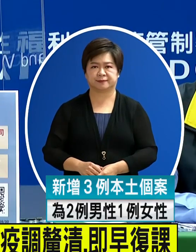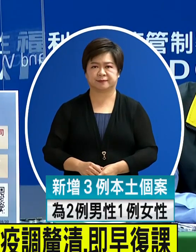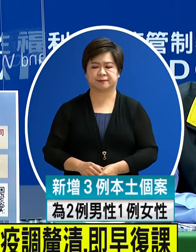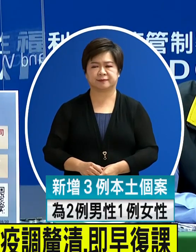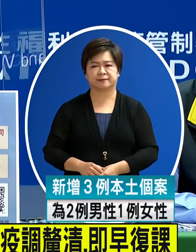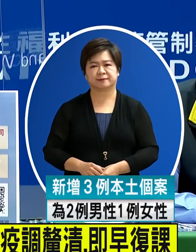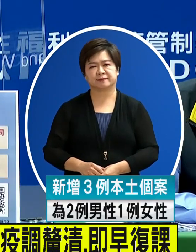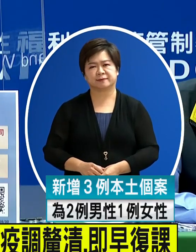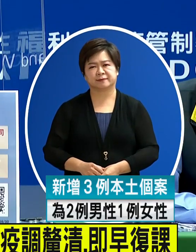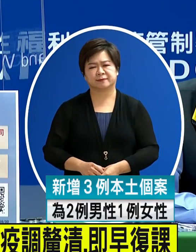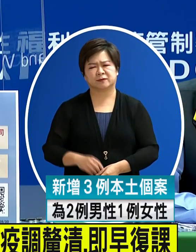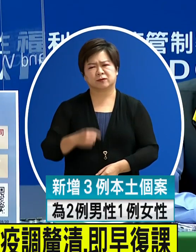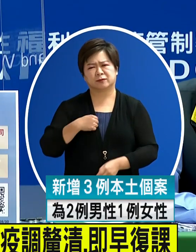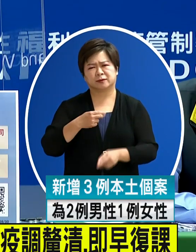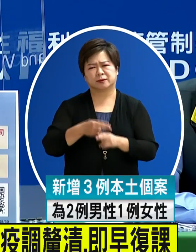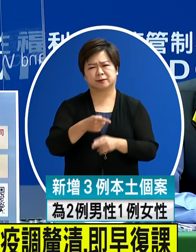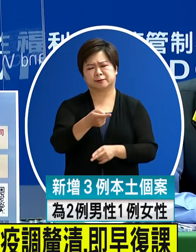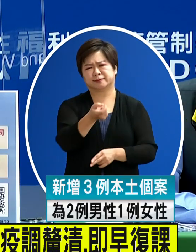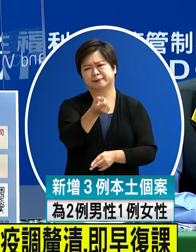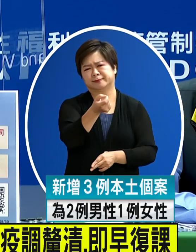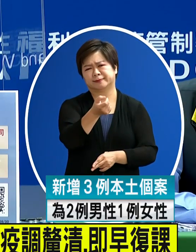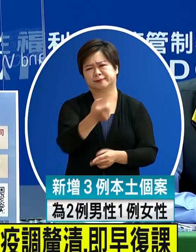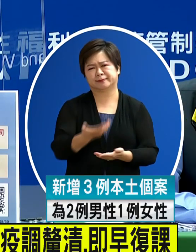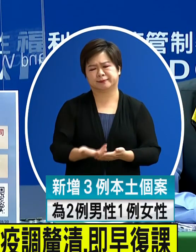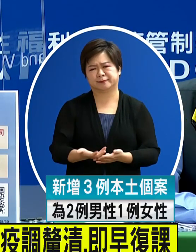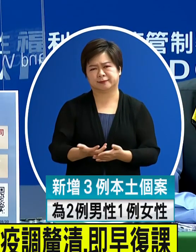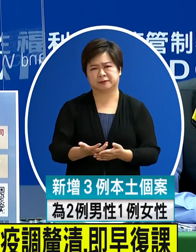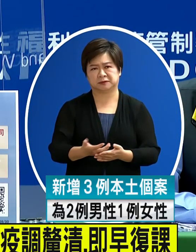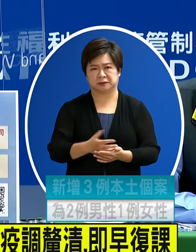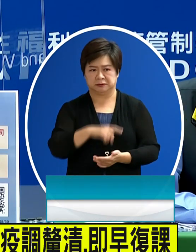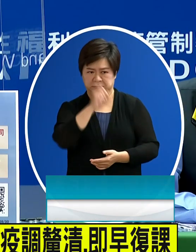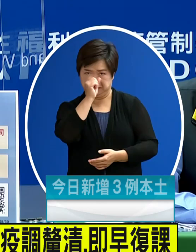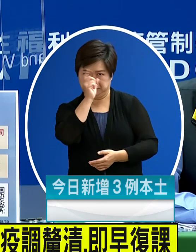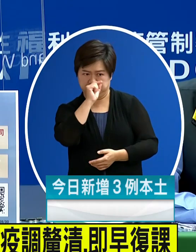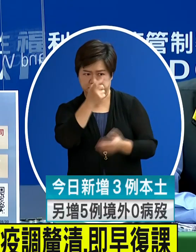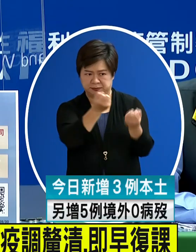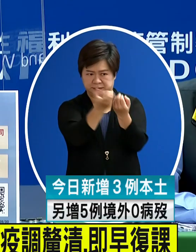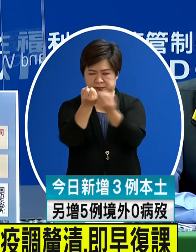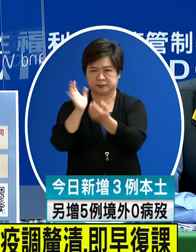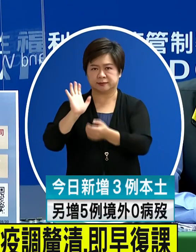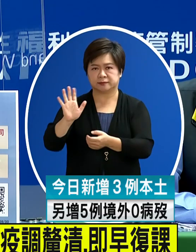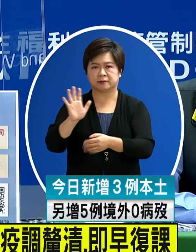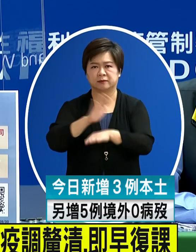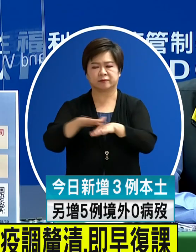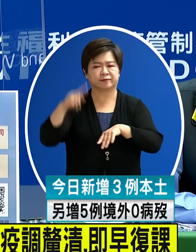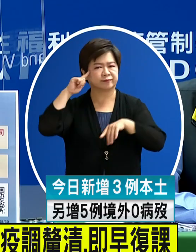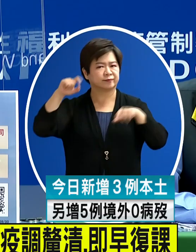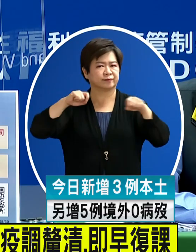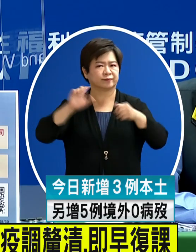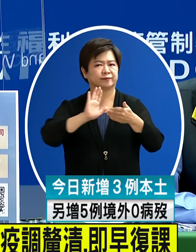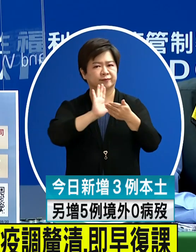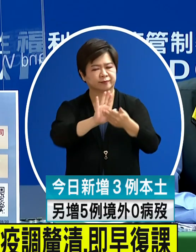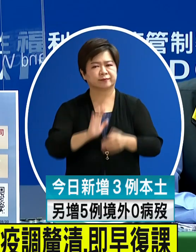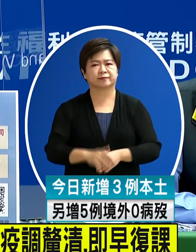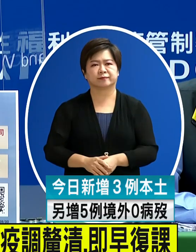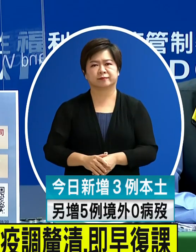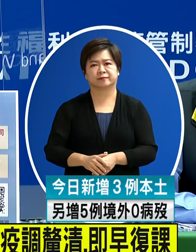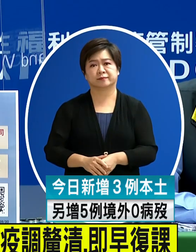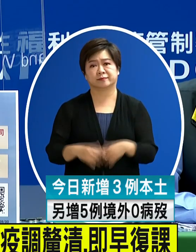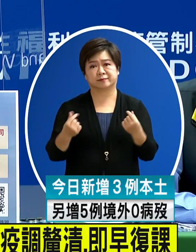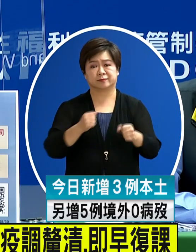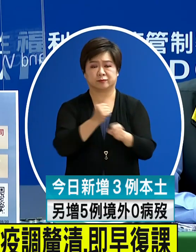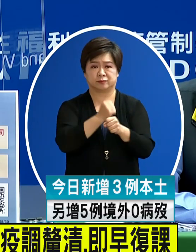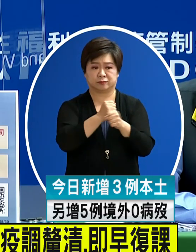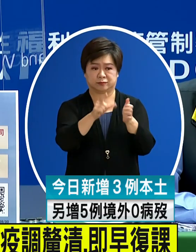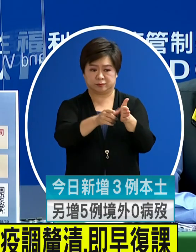对，我相信这样人不会多了哈，当然如果人数比较多，我们当然会想办法哈。但是我想任何的办法，比如说工作